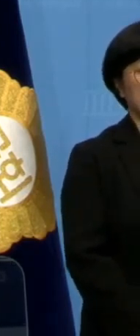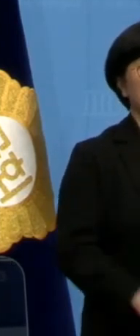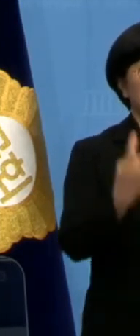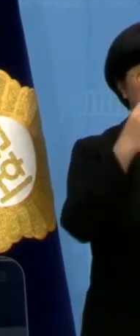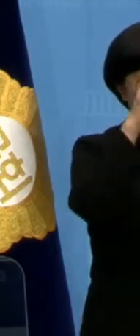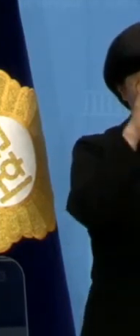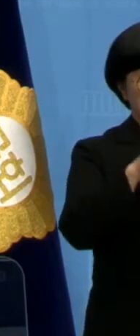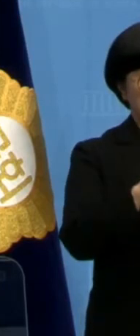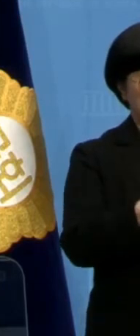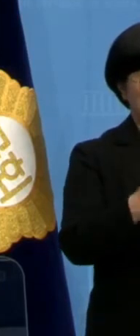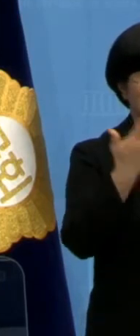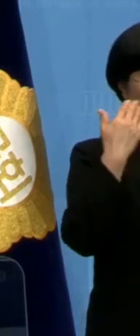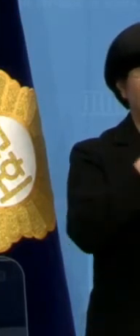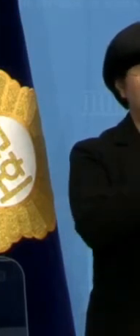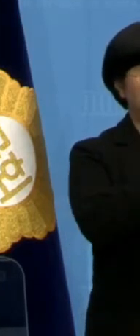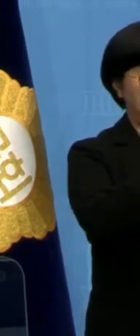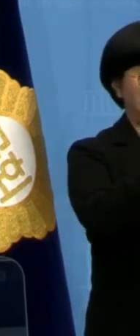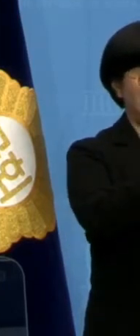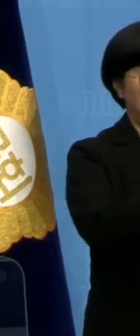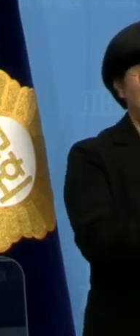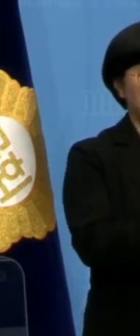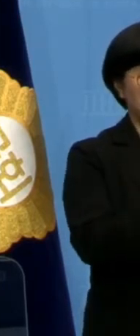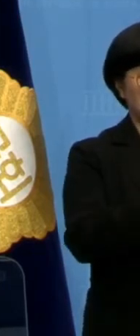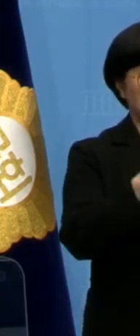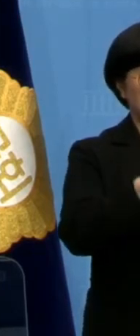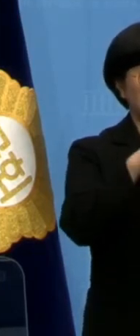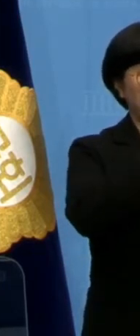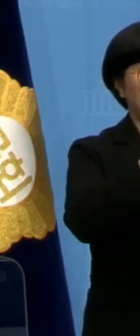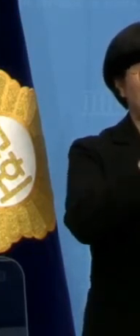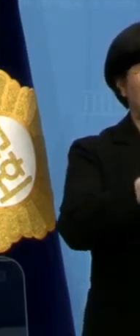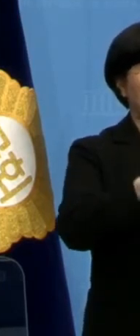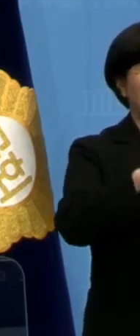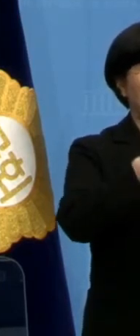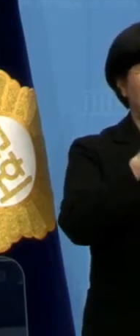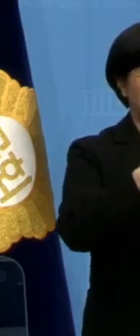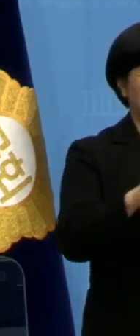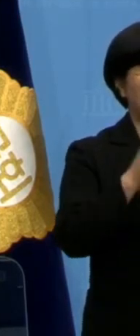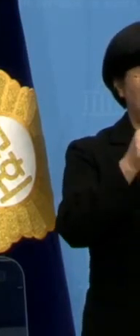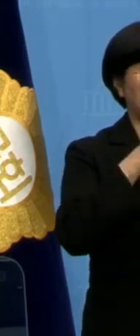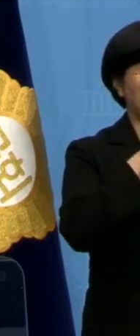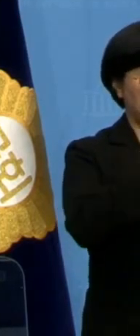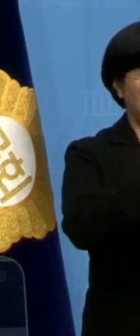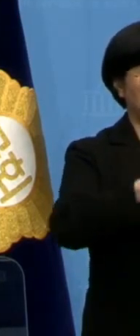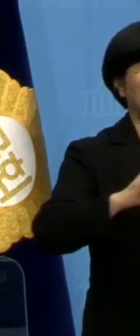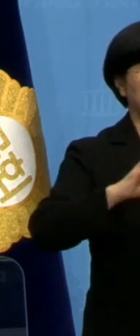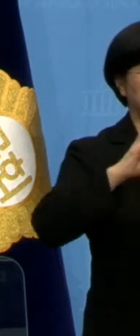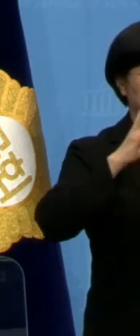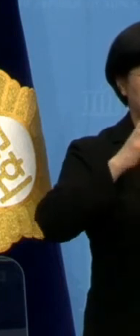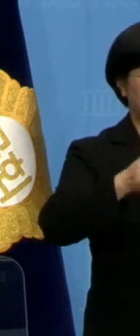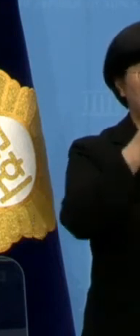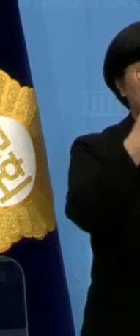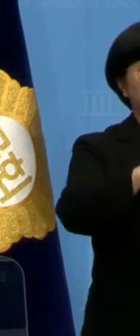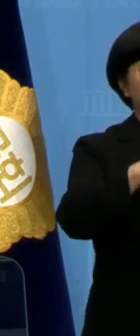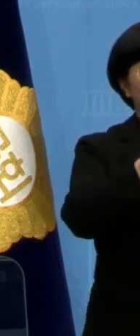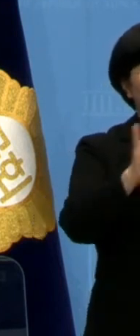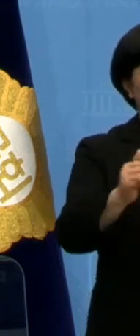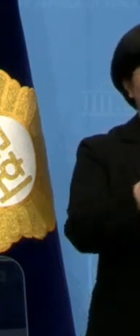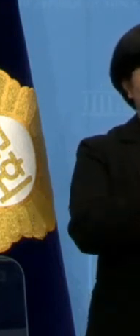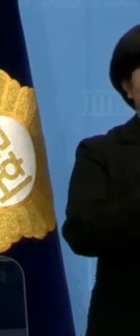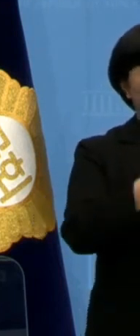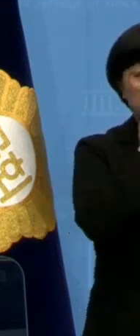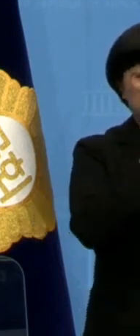검찰은 입학 부정 주범 조민을 즉각 기소하라. 입학 부정은 대한민국 교육의 근간을 흔드는 중대